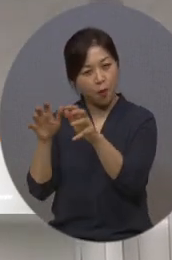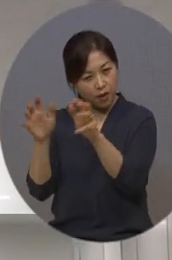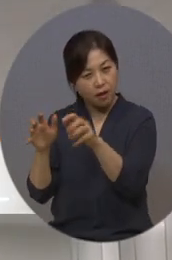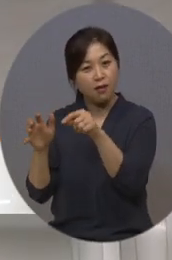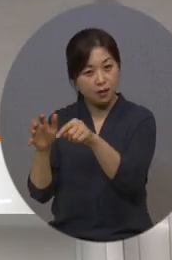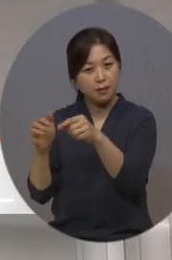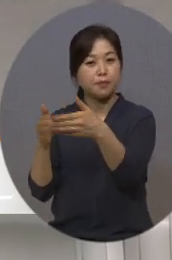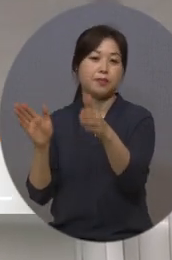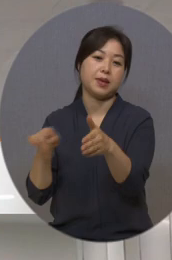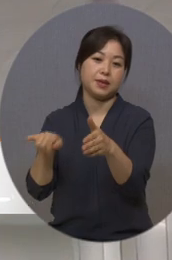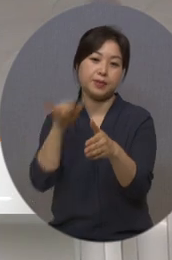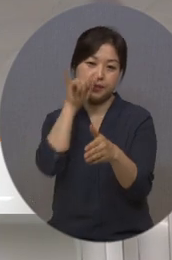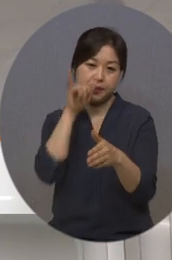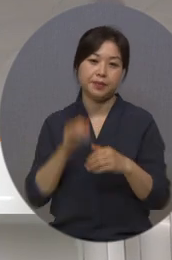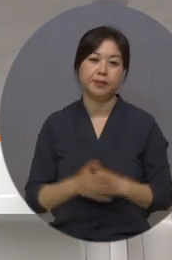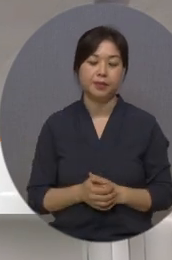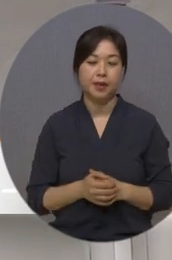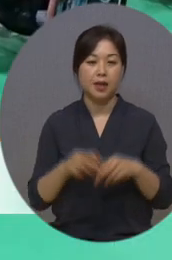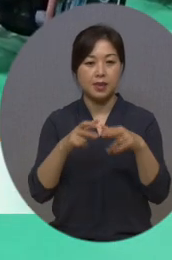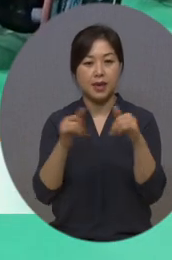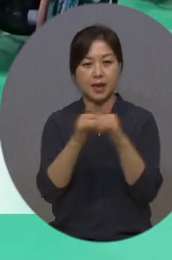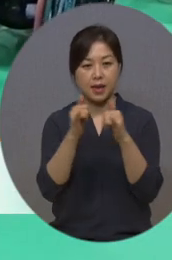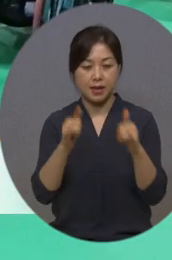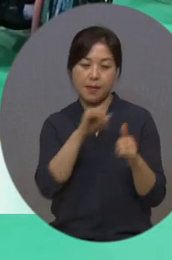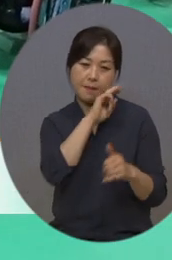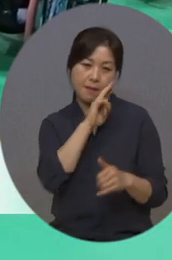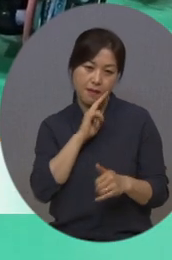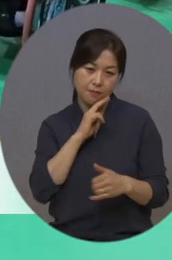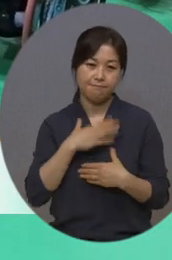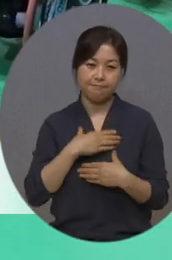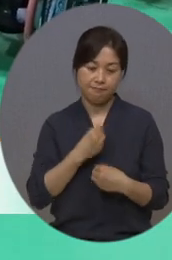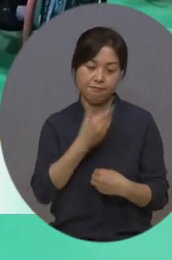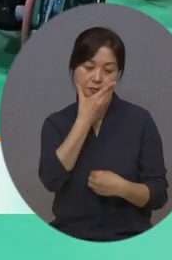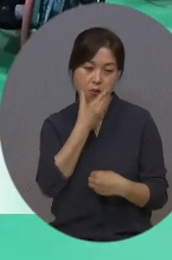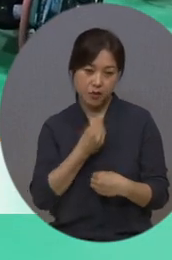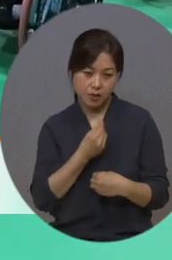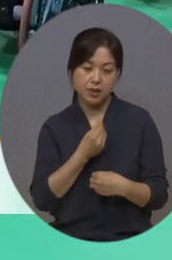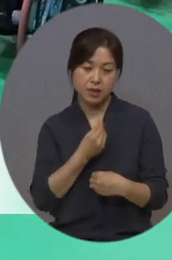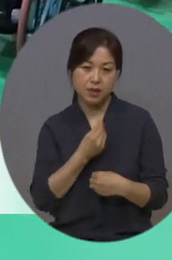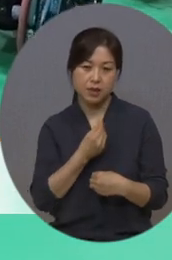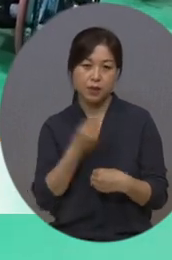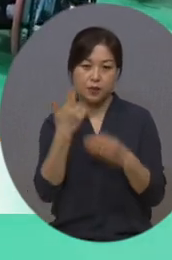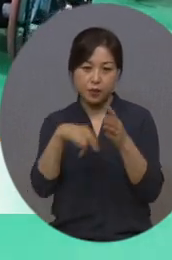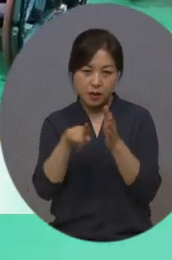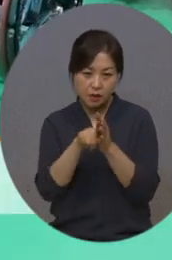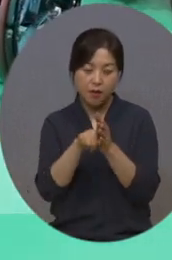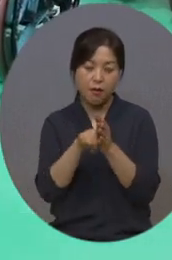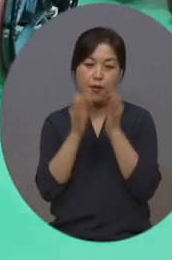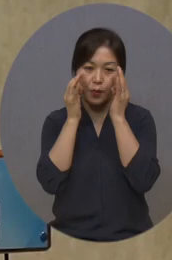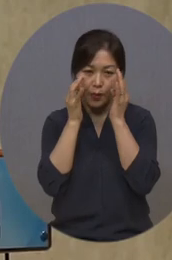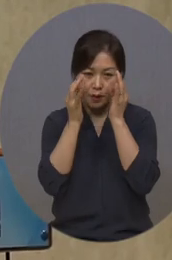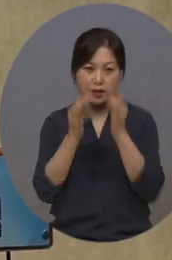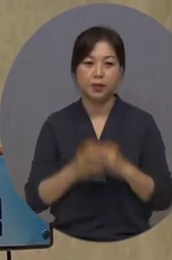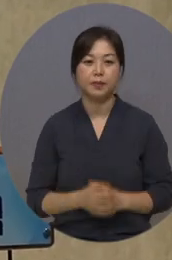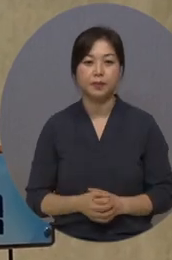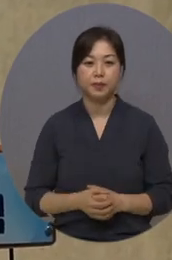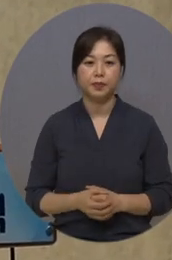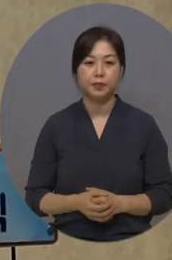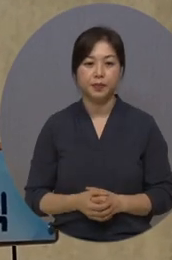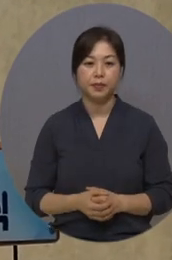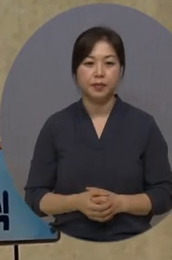시설이 구비되어 있어 장애인들의 편익 증진 복지 실현에 한 걸음 다가섰습니다.